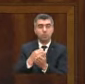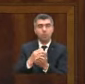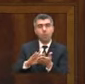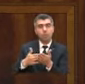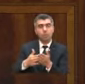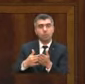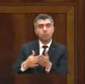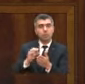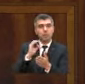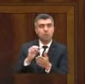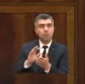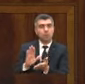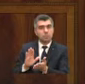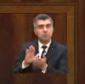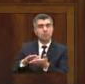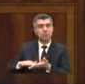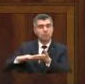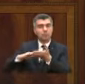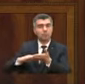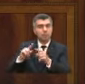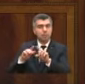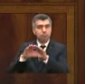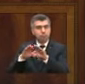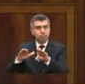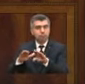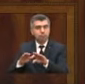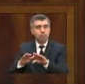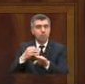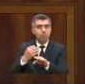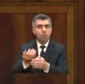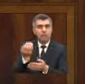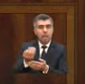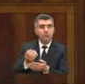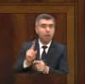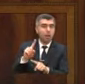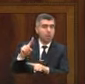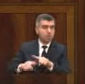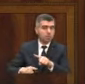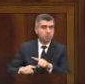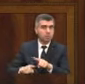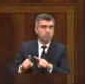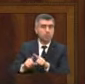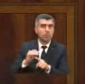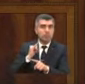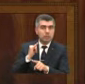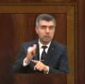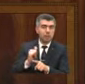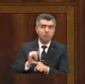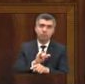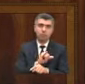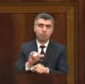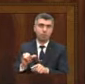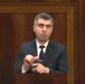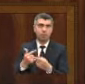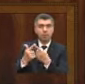حماية في من عدم الاستقرار، حماية من التسول، حماية من الاستعباد، وحماية من